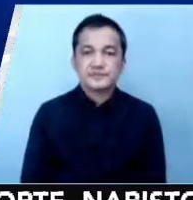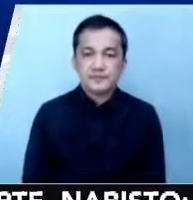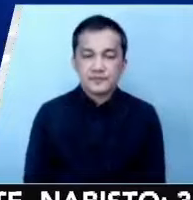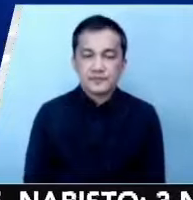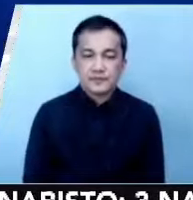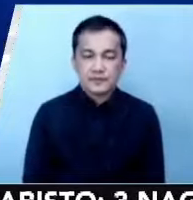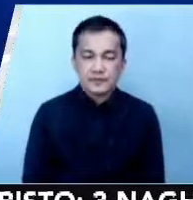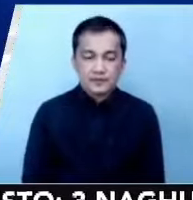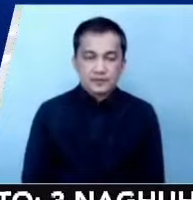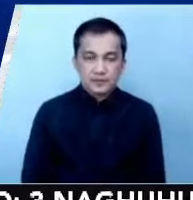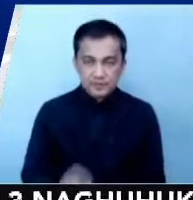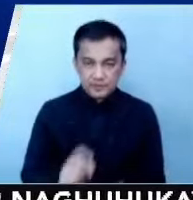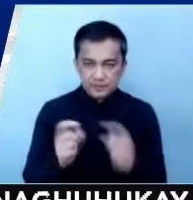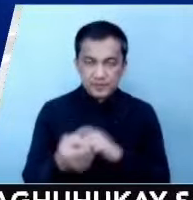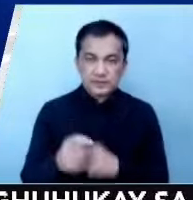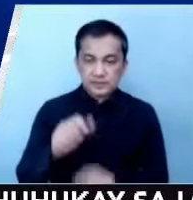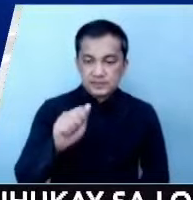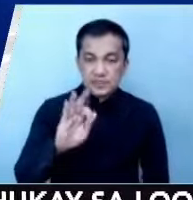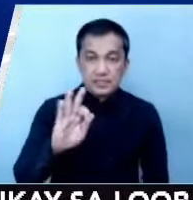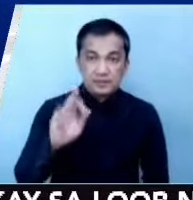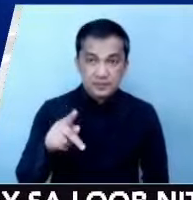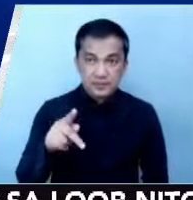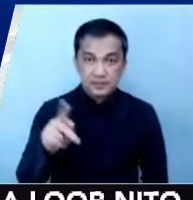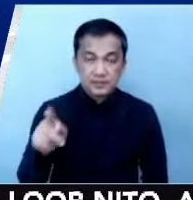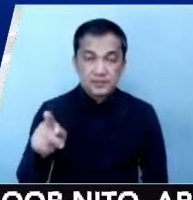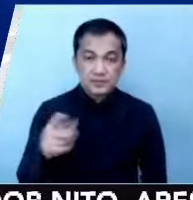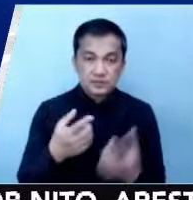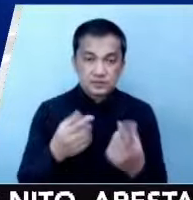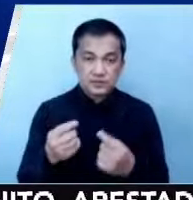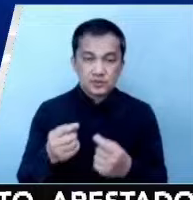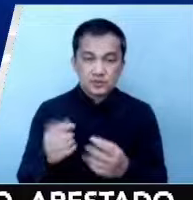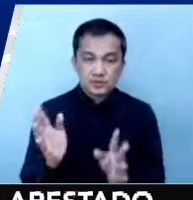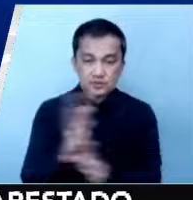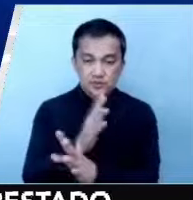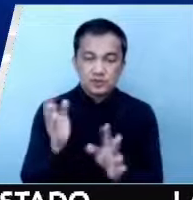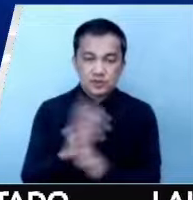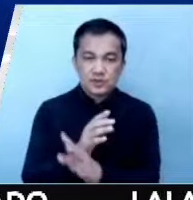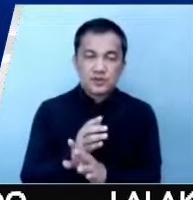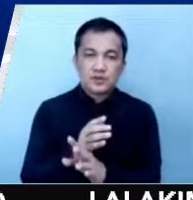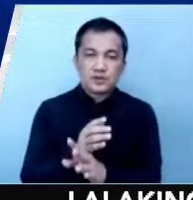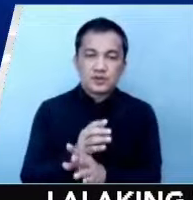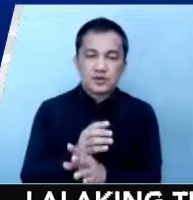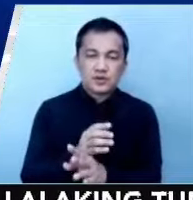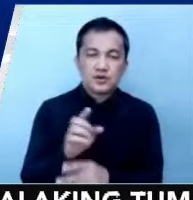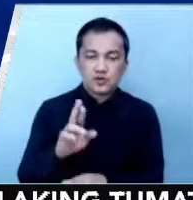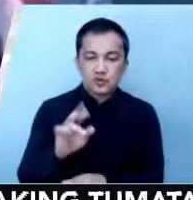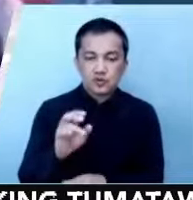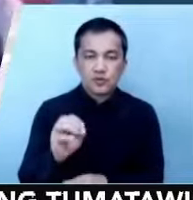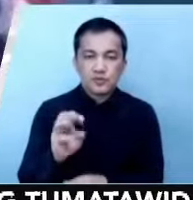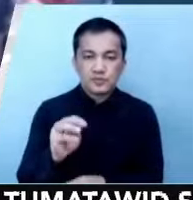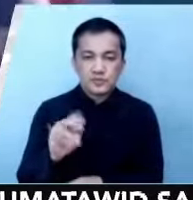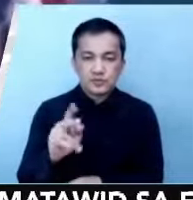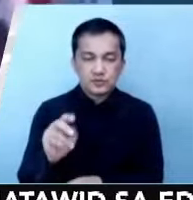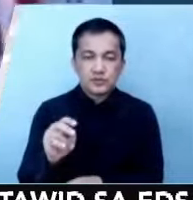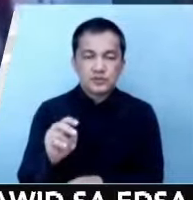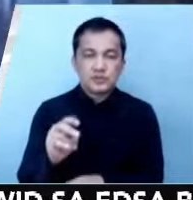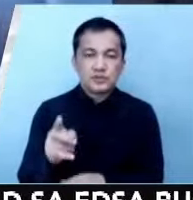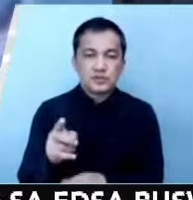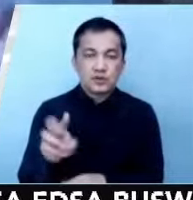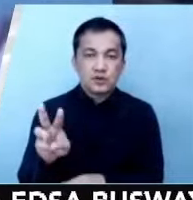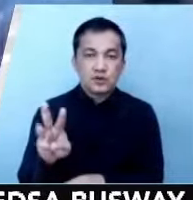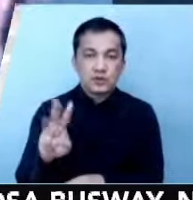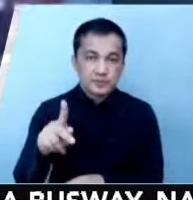Mag-a-adjust daw ang Armed Forces of the Philippines sa isasagawang Rotation and Reprovisioning o RORE mission sa West Philippine Sea. Sa panayam